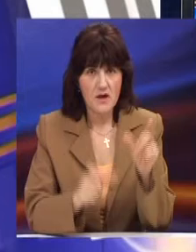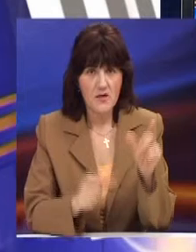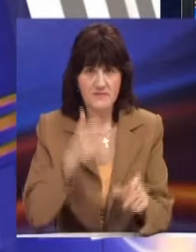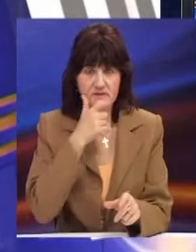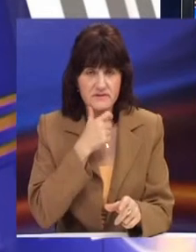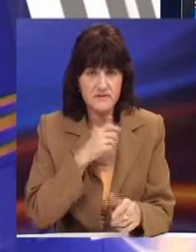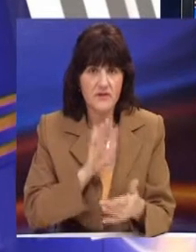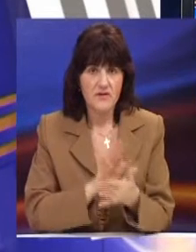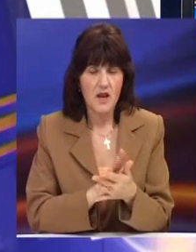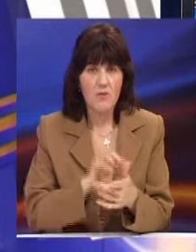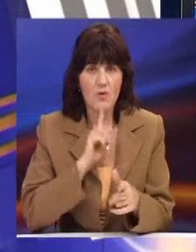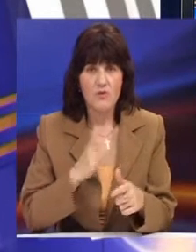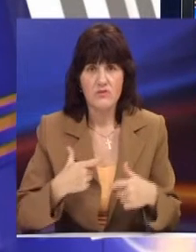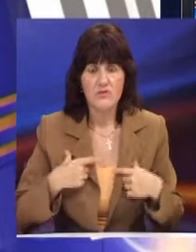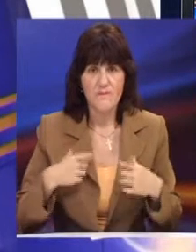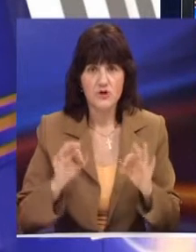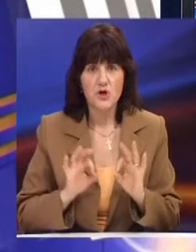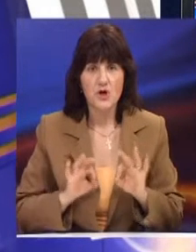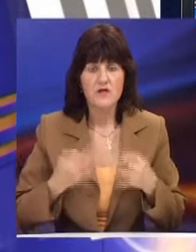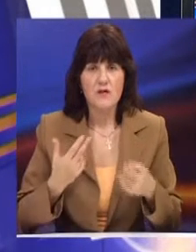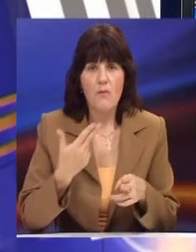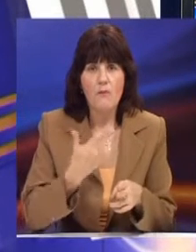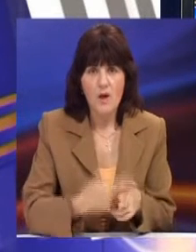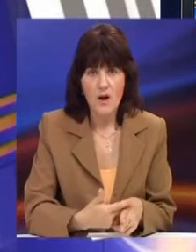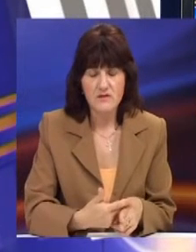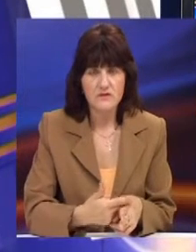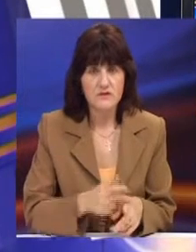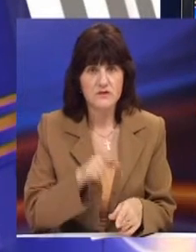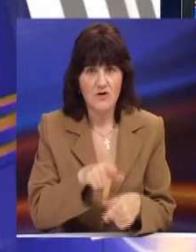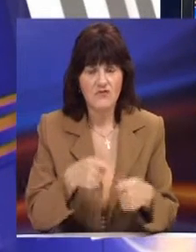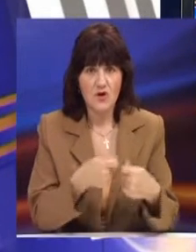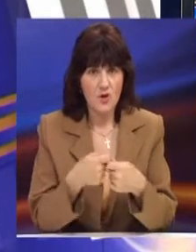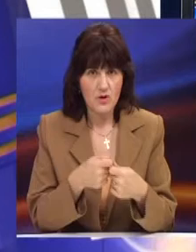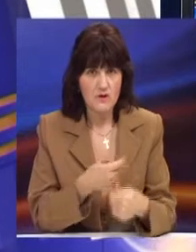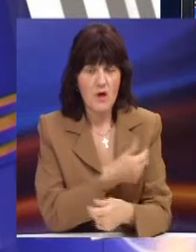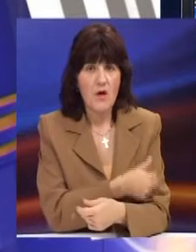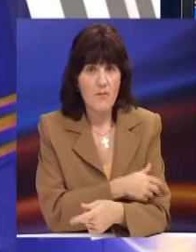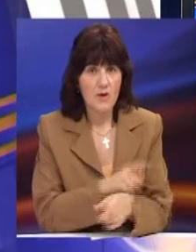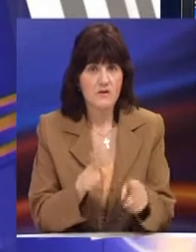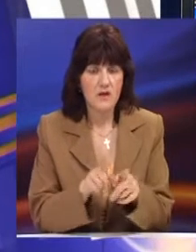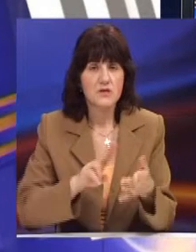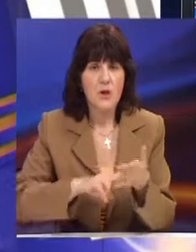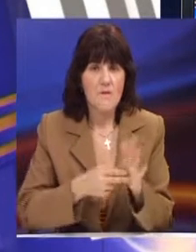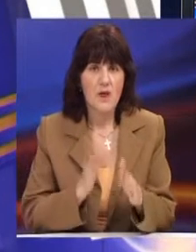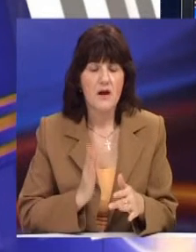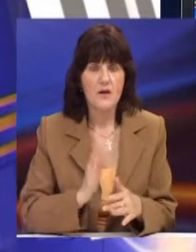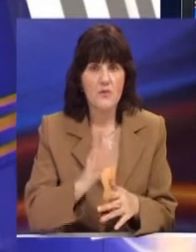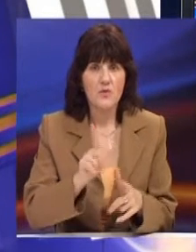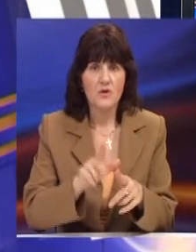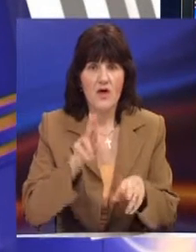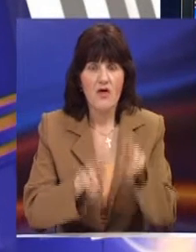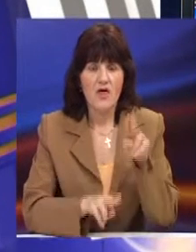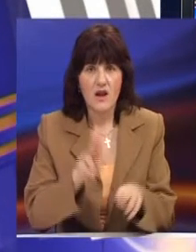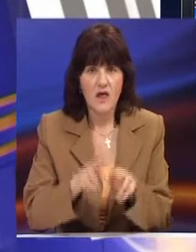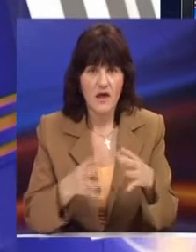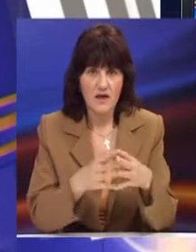zbrinjavanjem pacijenata koji su suočeni s neizlečivom bolešću. Novom reorganizacijom i u opštoj bolnici je predviđeno otvaranje centra za